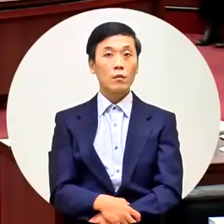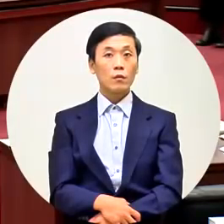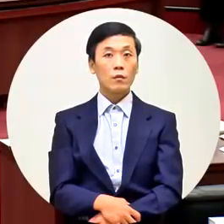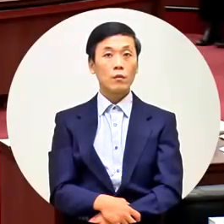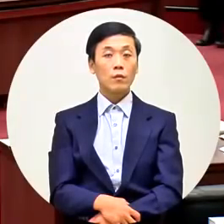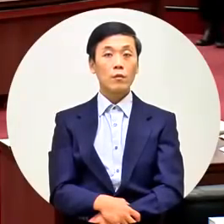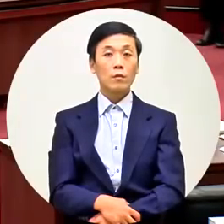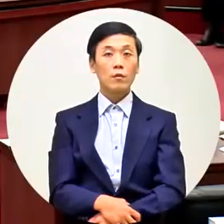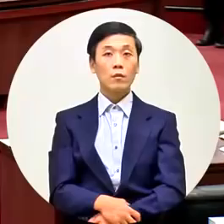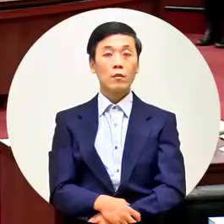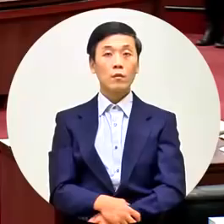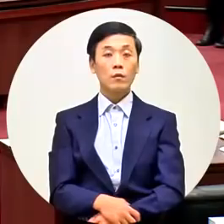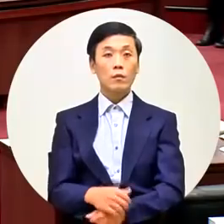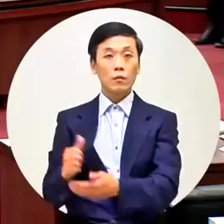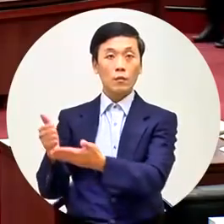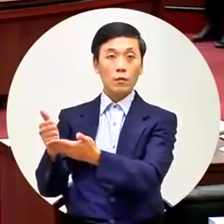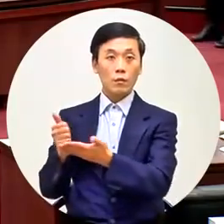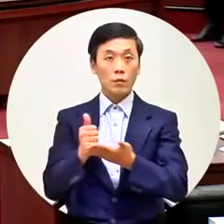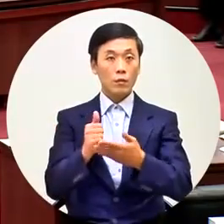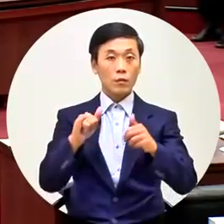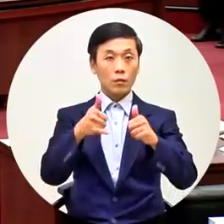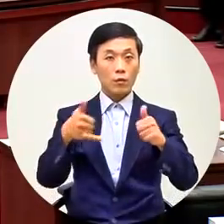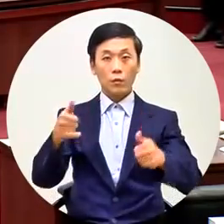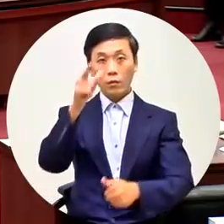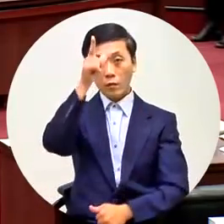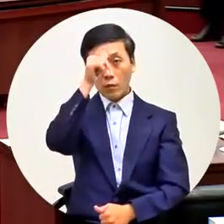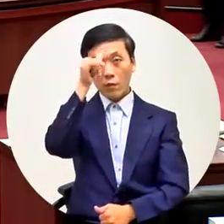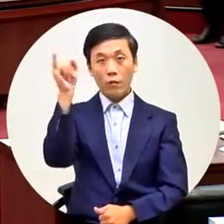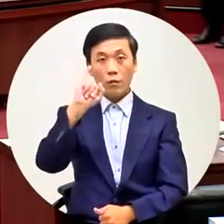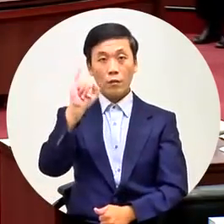请黄秋英议员领取选票。